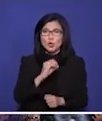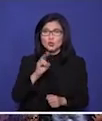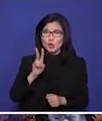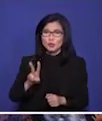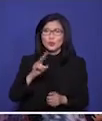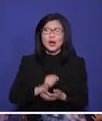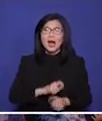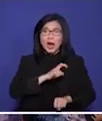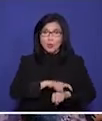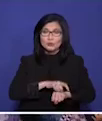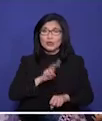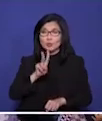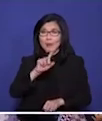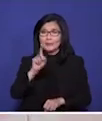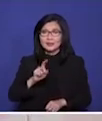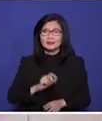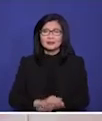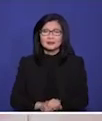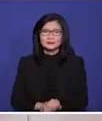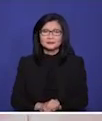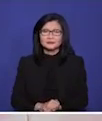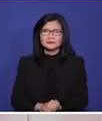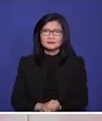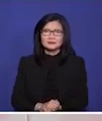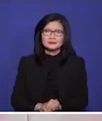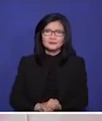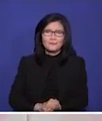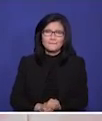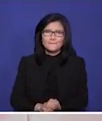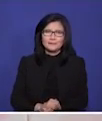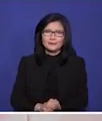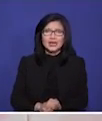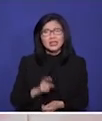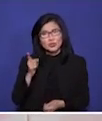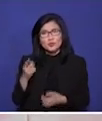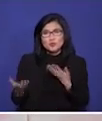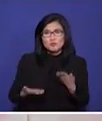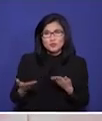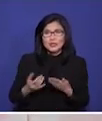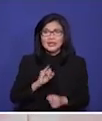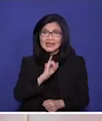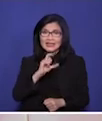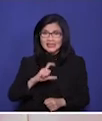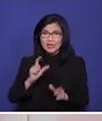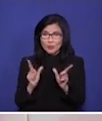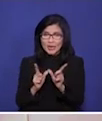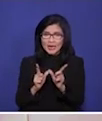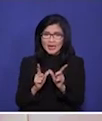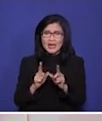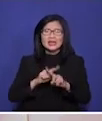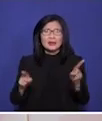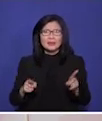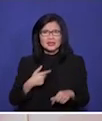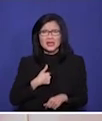waktunya adalah 2 menit baik itu mungkin ICW tapi saya sendiri belum dapat